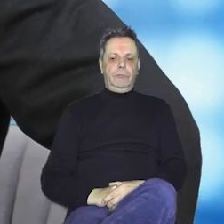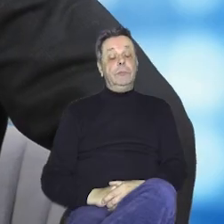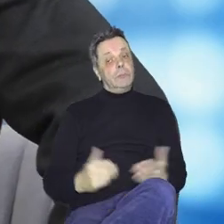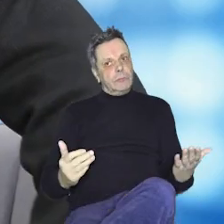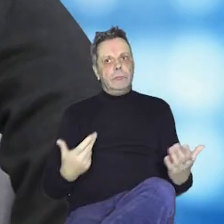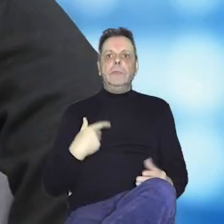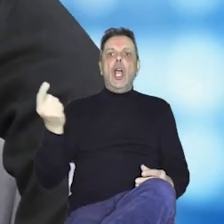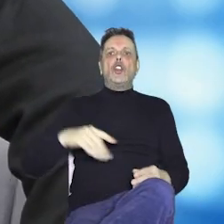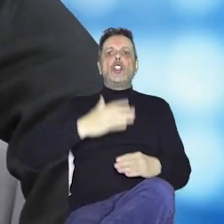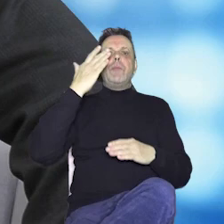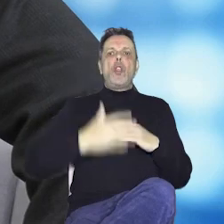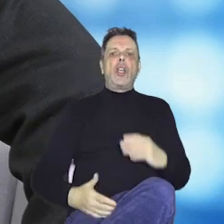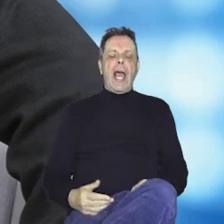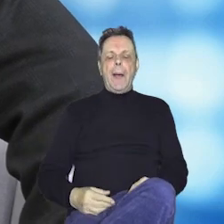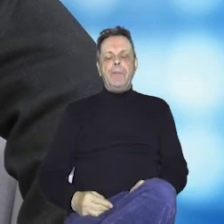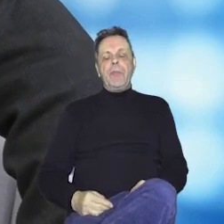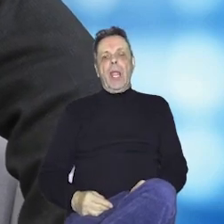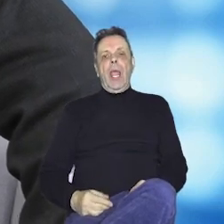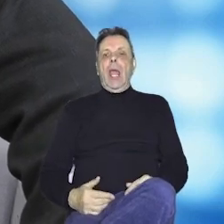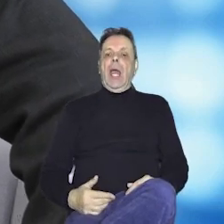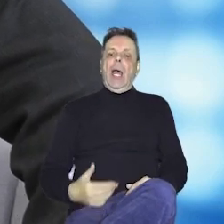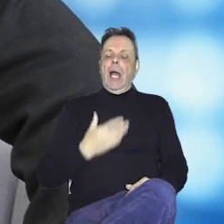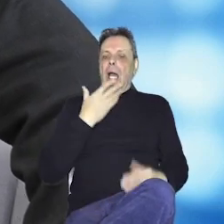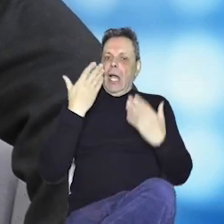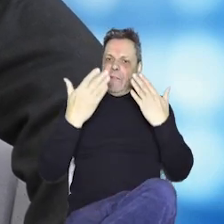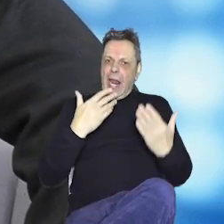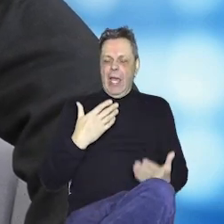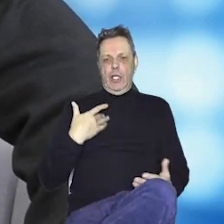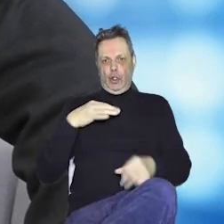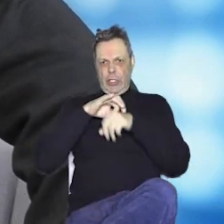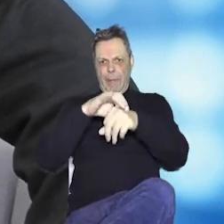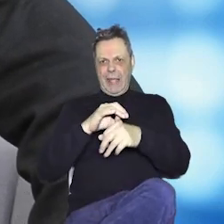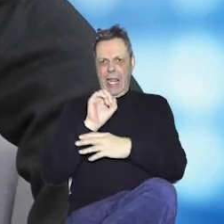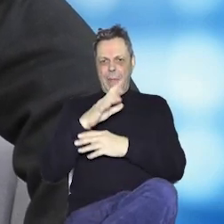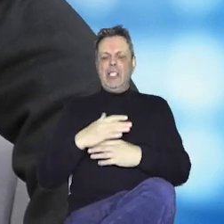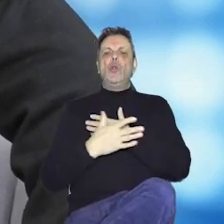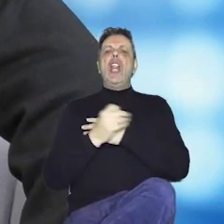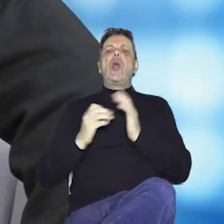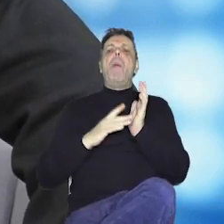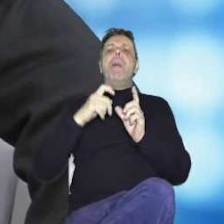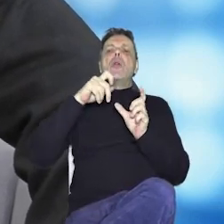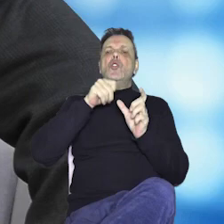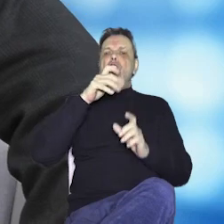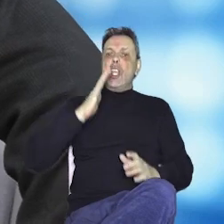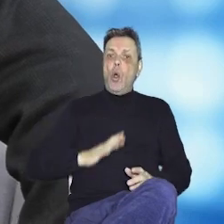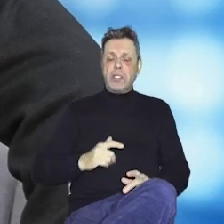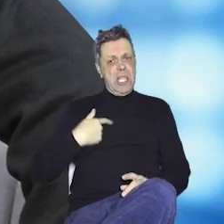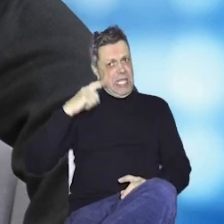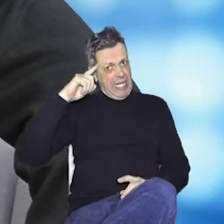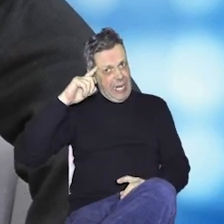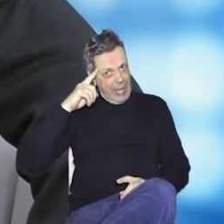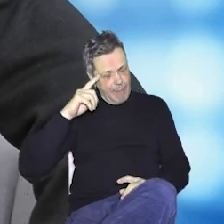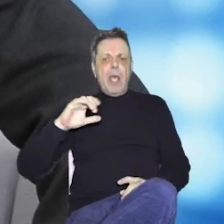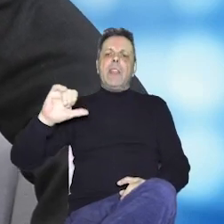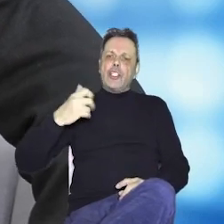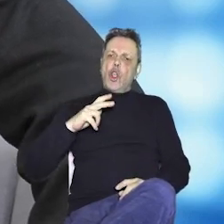Mic po mic, evo nas i do kraja priče. Hvala vam lijepa što ste pratili emisiju Željko Marušić i gosti, i nadam se da